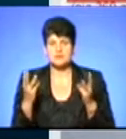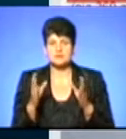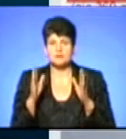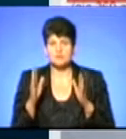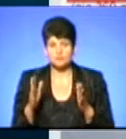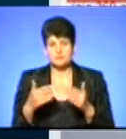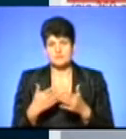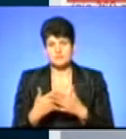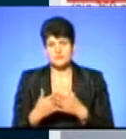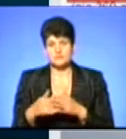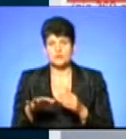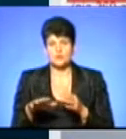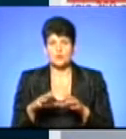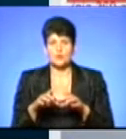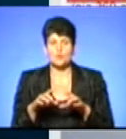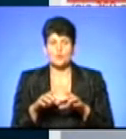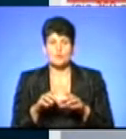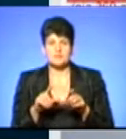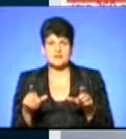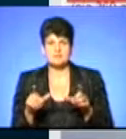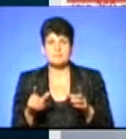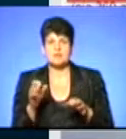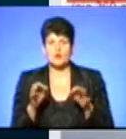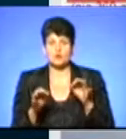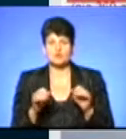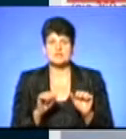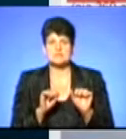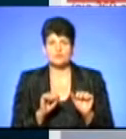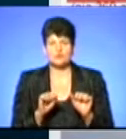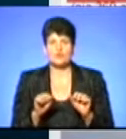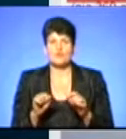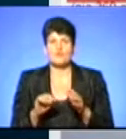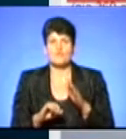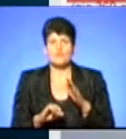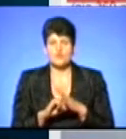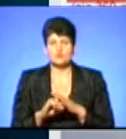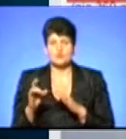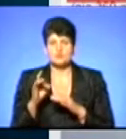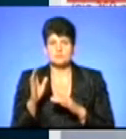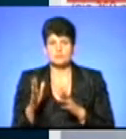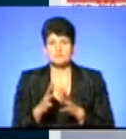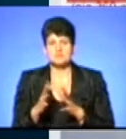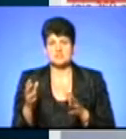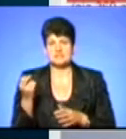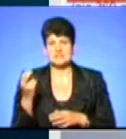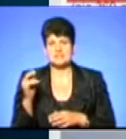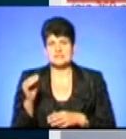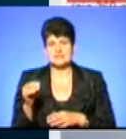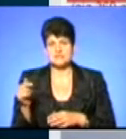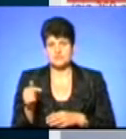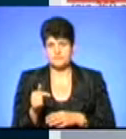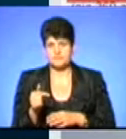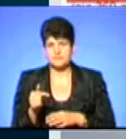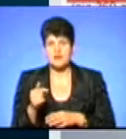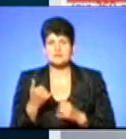відбуватиметься у межах території об'єктів природно-заповідного фонду у зоні відчуження, розмір штрафу сягатиме понад 12 тисяч гривень, а